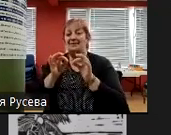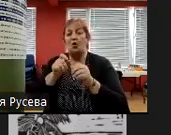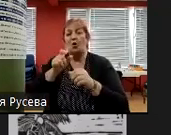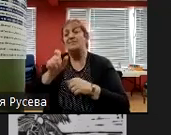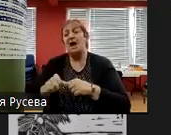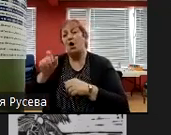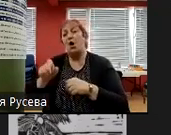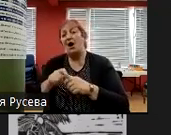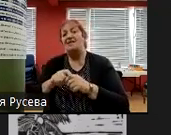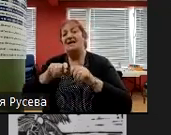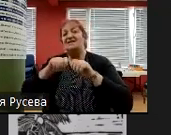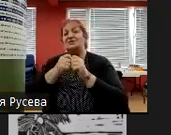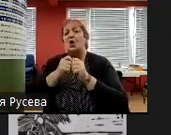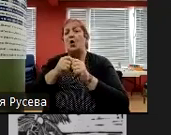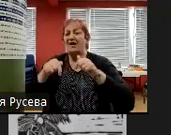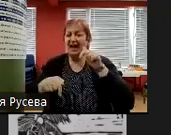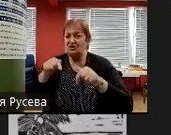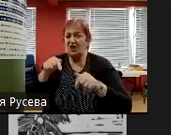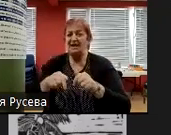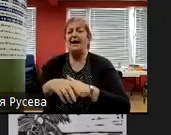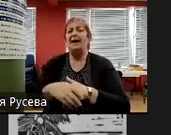с увреждания